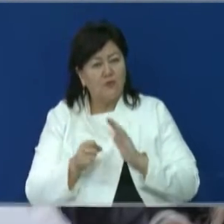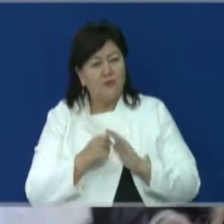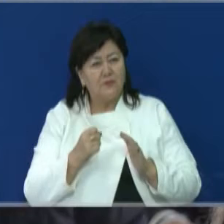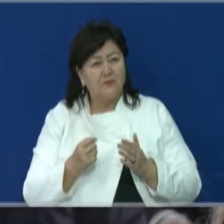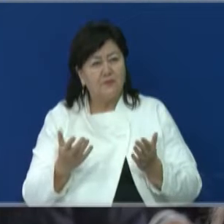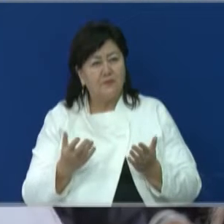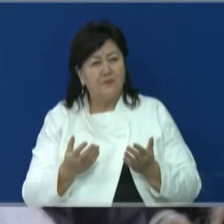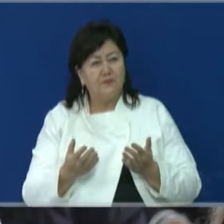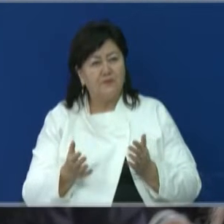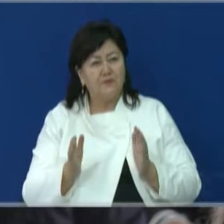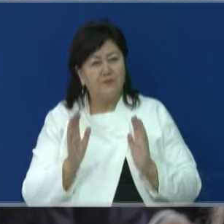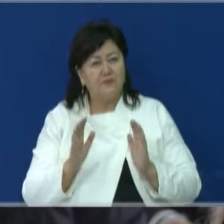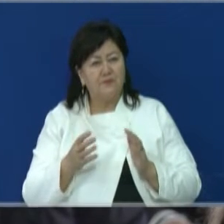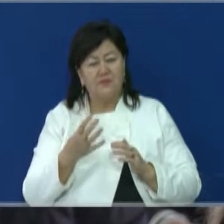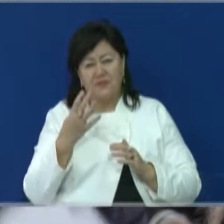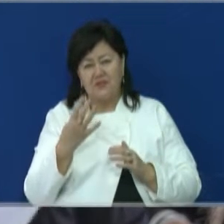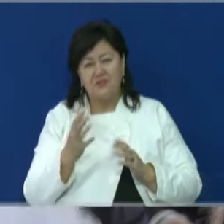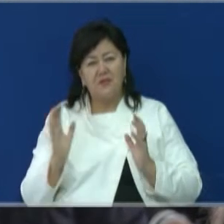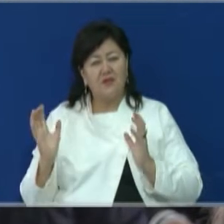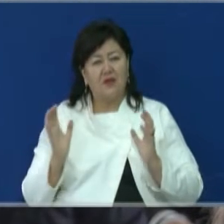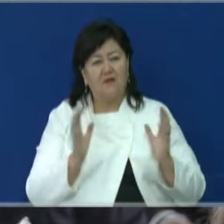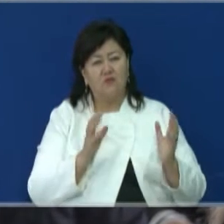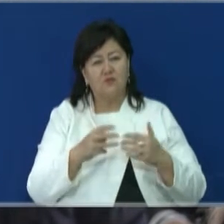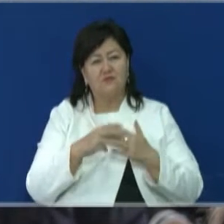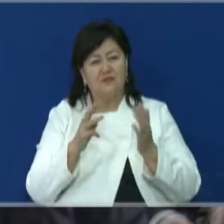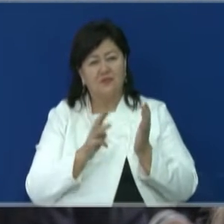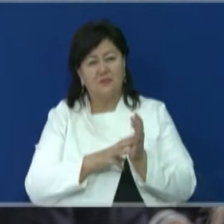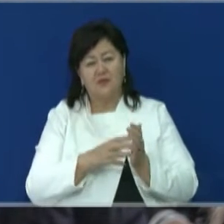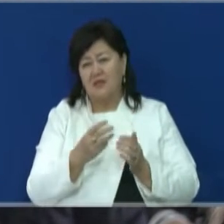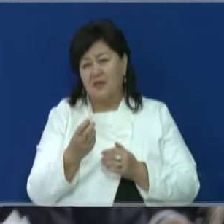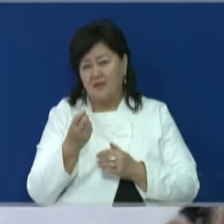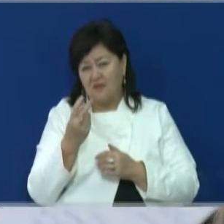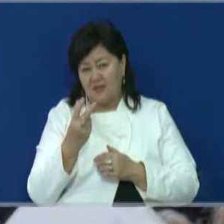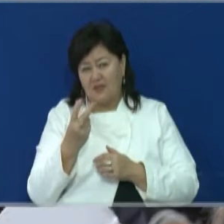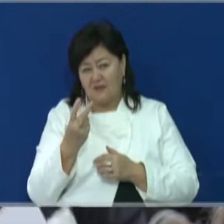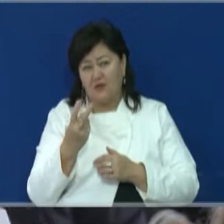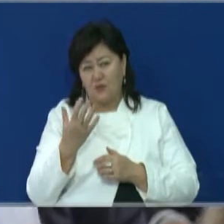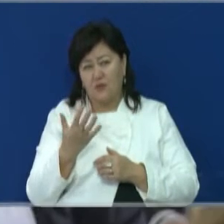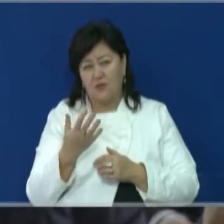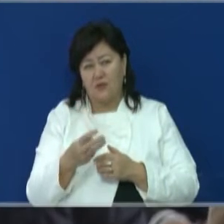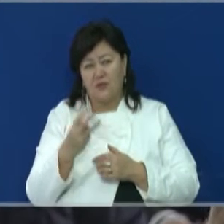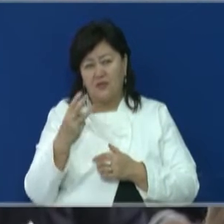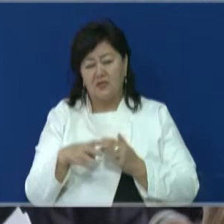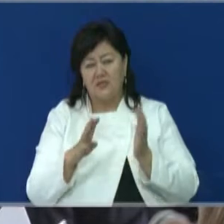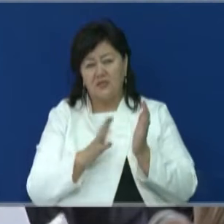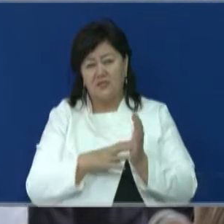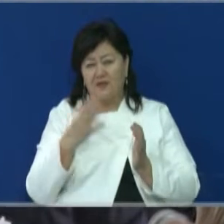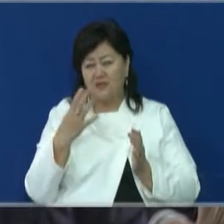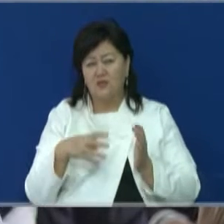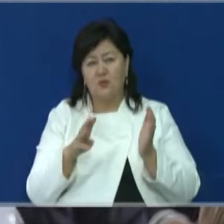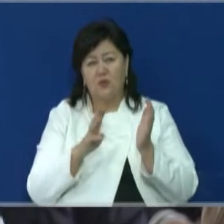бар жоғы үшеу, ары кетсе төртеу жүреді. 18-ші автобус екеу ақ жүреді. 39,